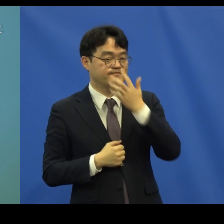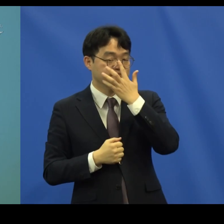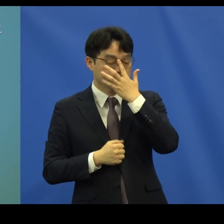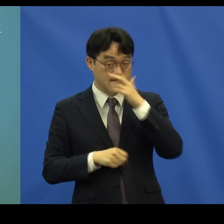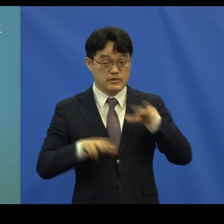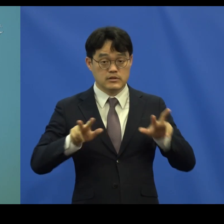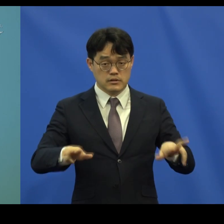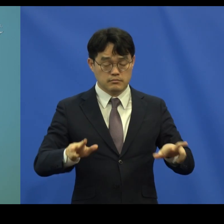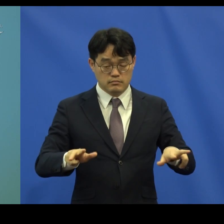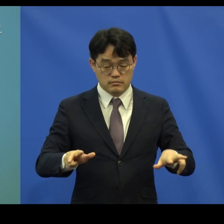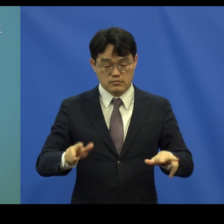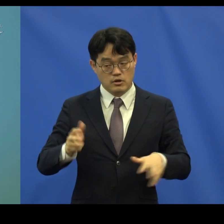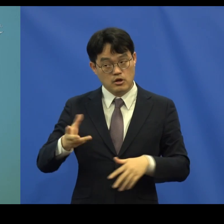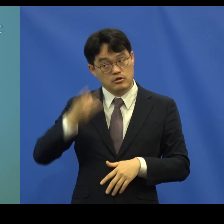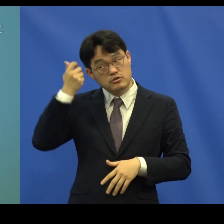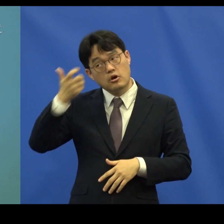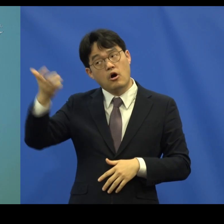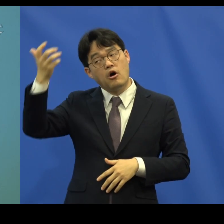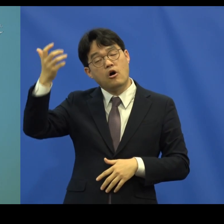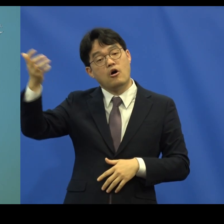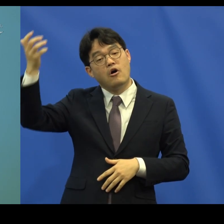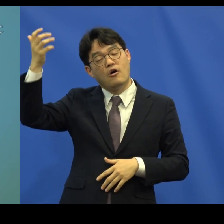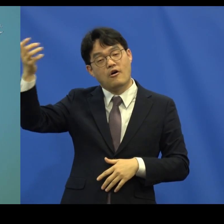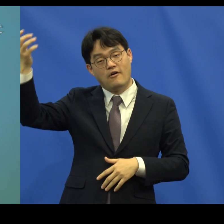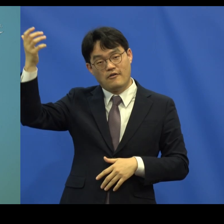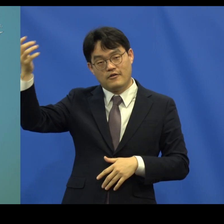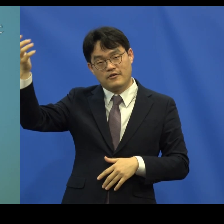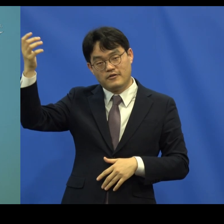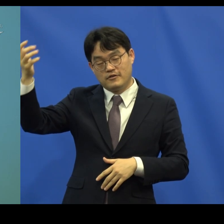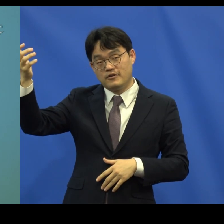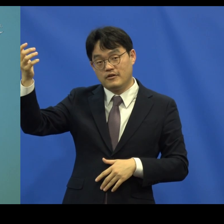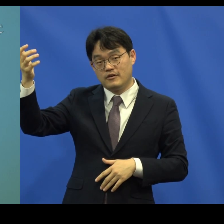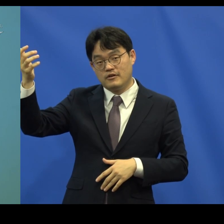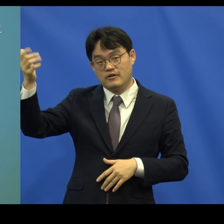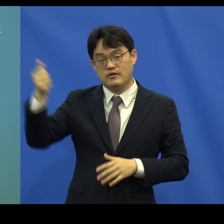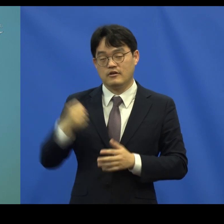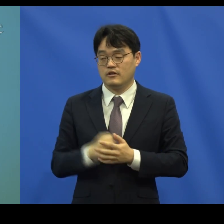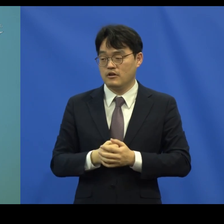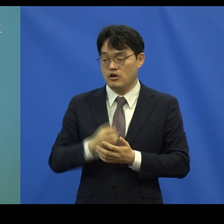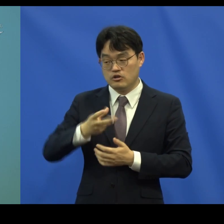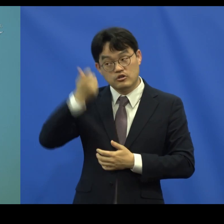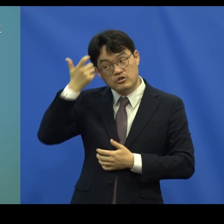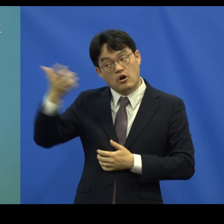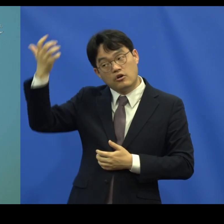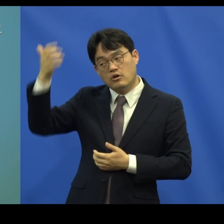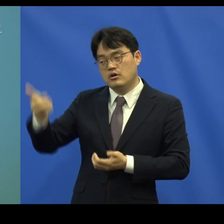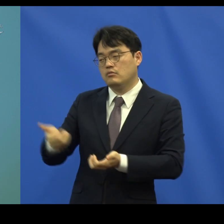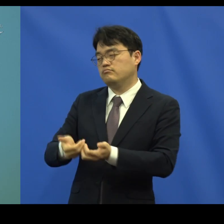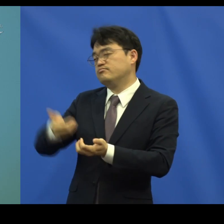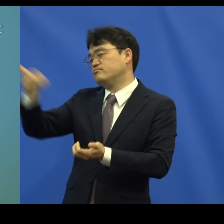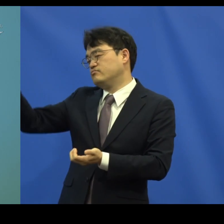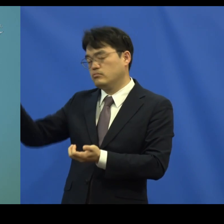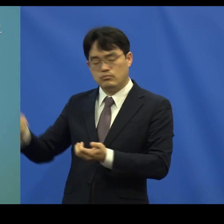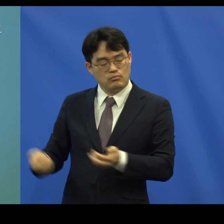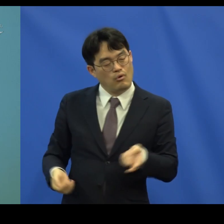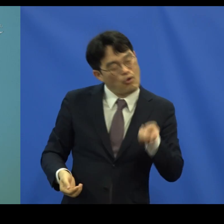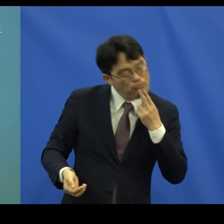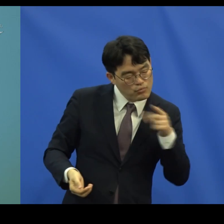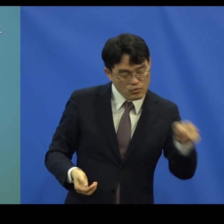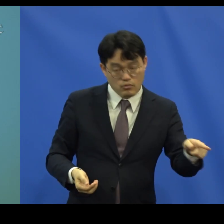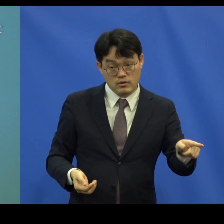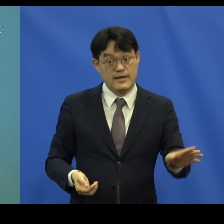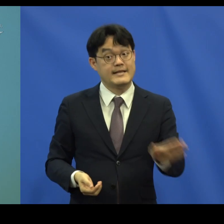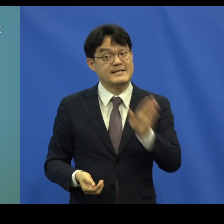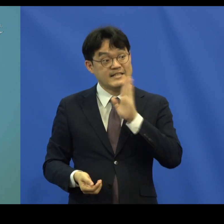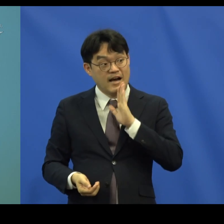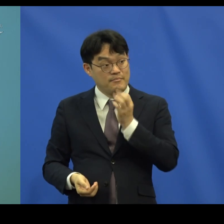주의 영이 떠나시고 참 목자가 목회하고 있지 않는 교회, 그 죽은 교회. 그러니까 성령이